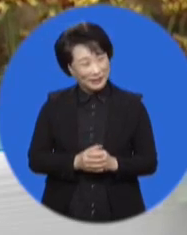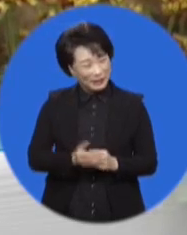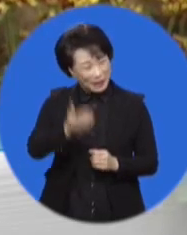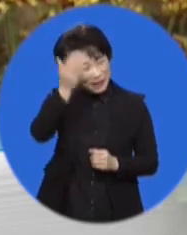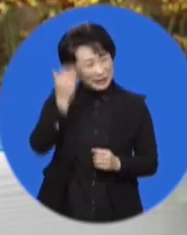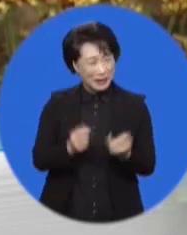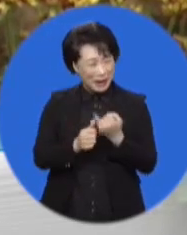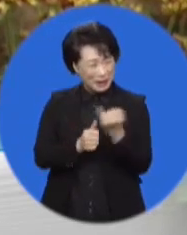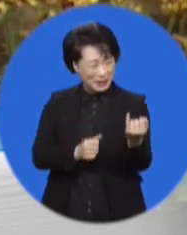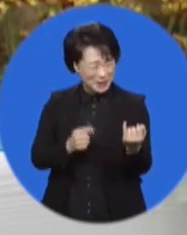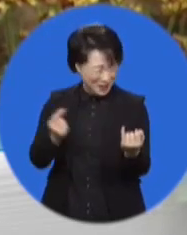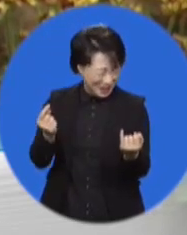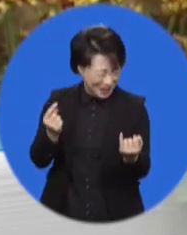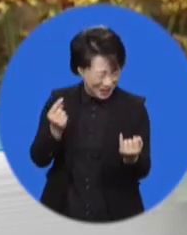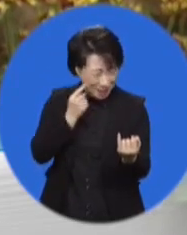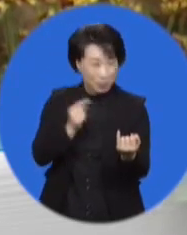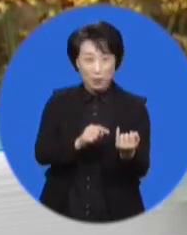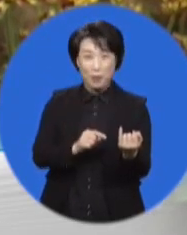옛날엔 곱기도 했는데